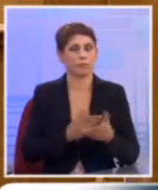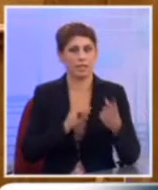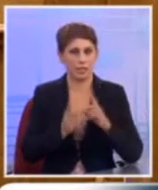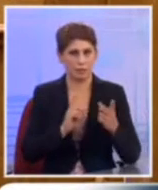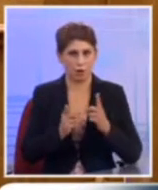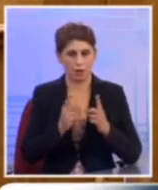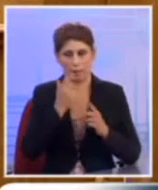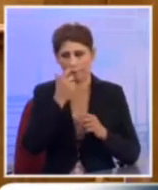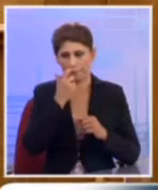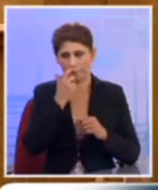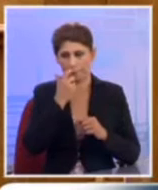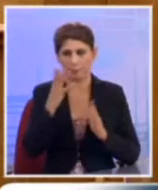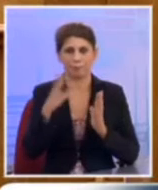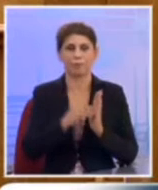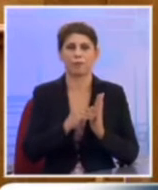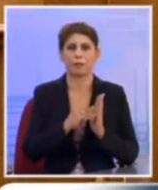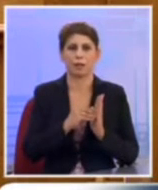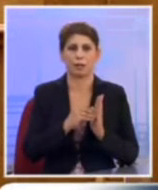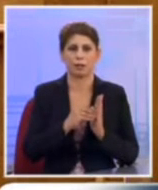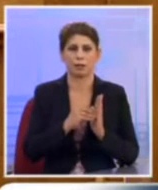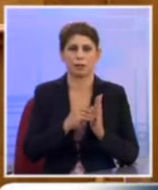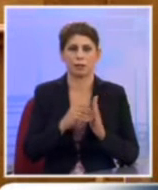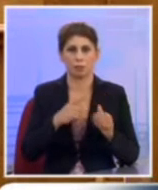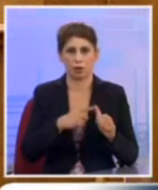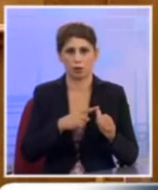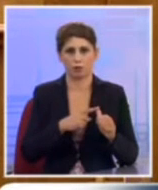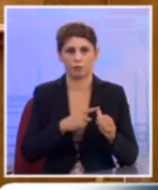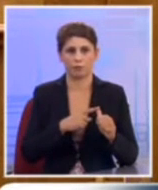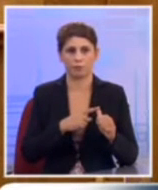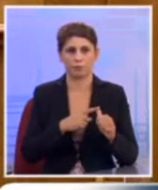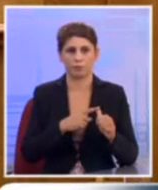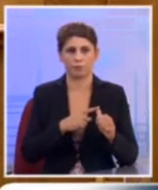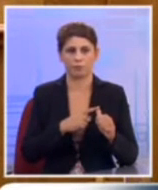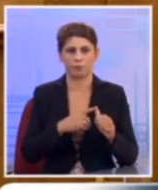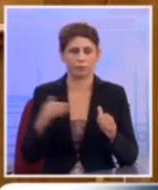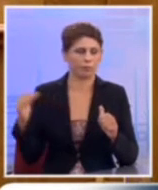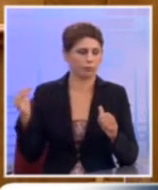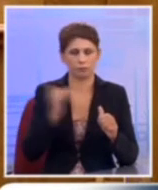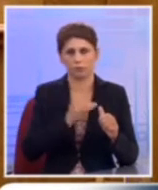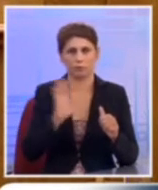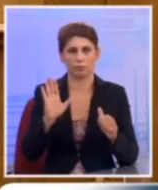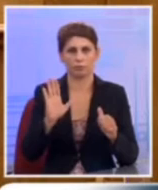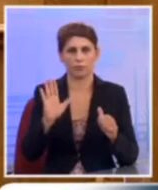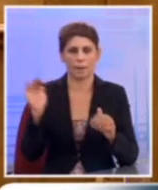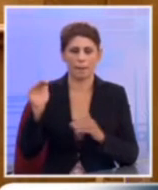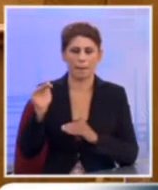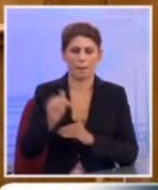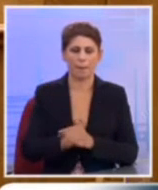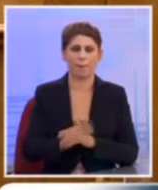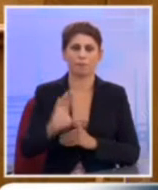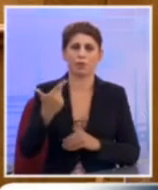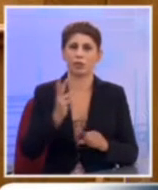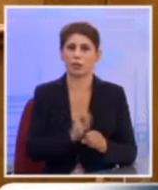συμφωνία περιλαμβάνει πρώτον την ραγδαία αποκλιμάκωση των